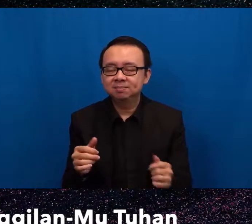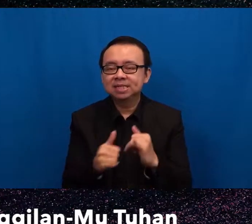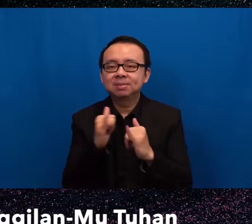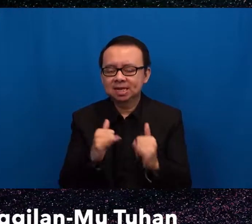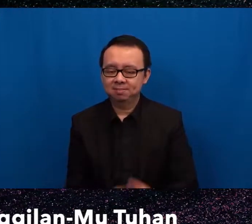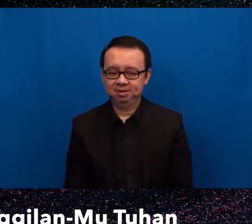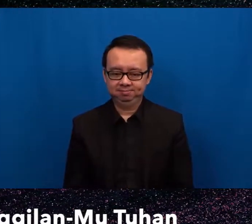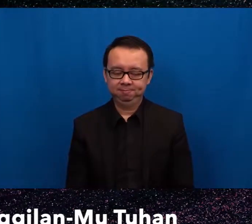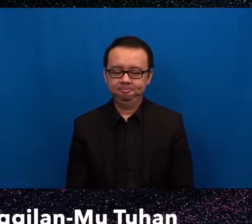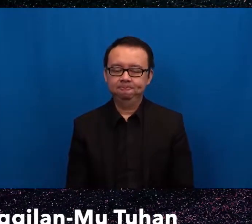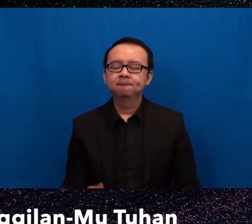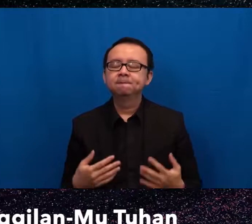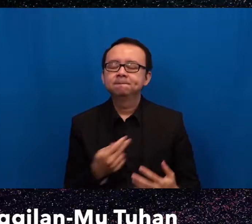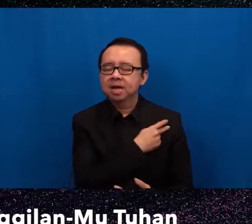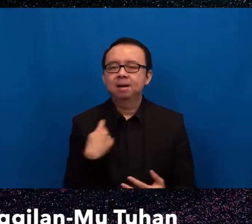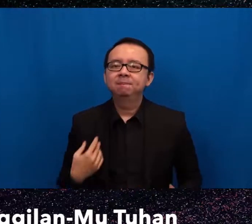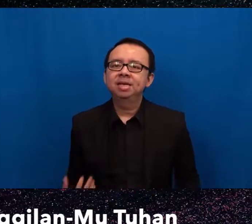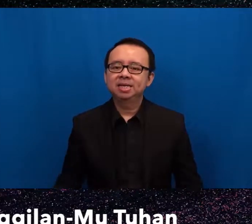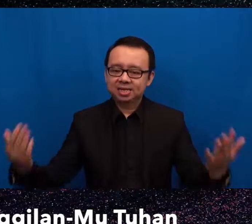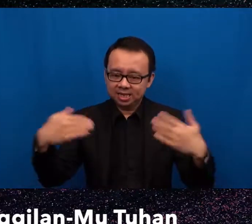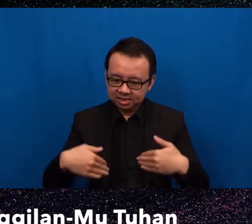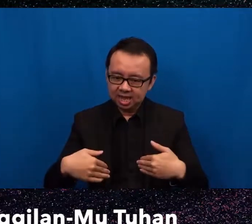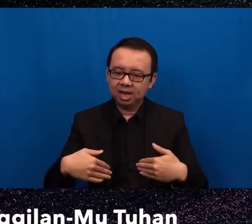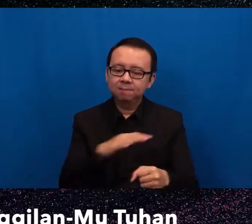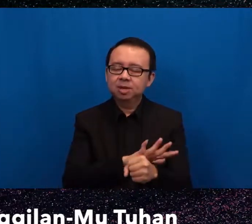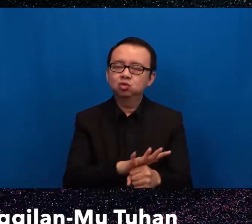penuhi panggilan-Mu Tuhan.